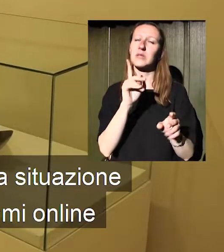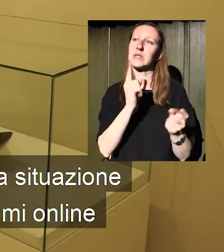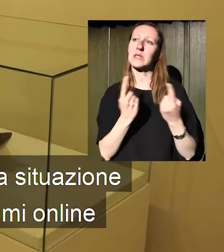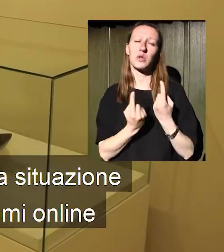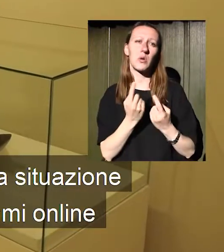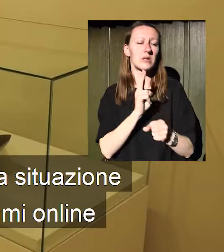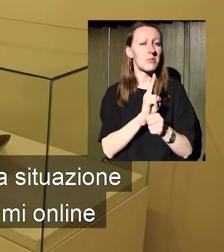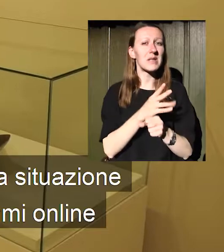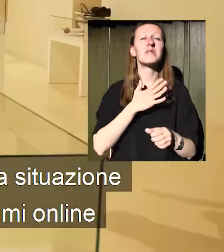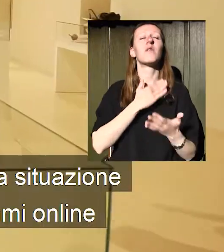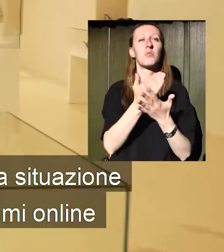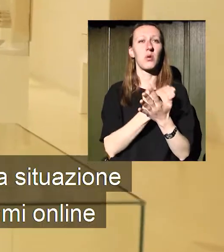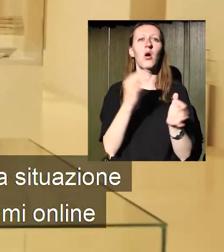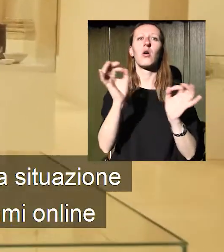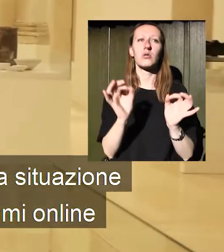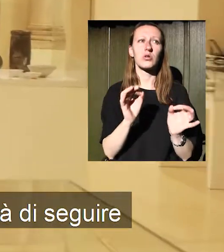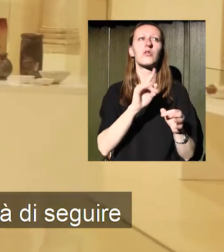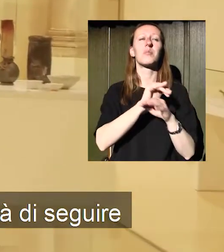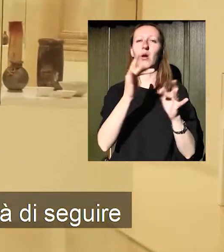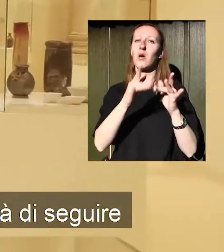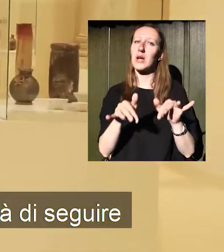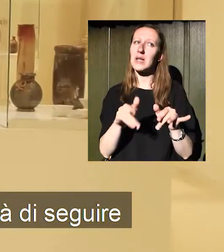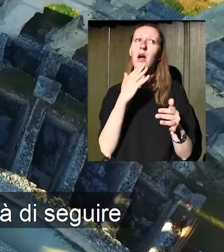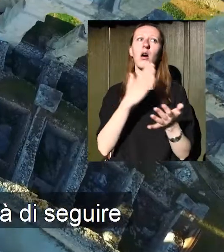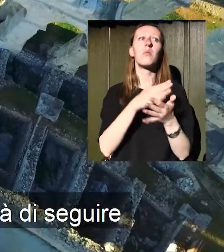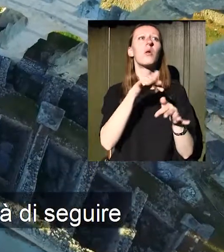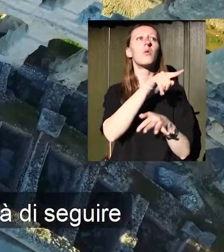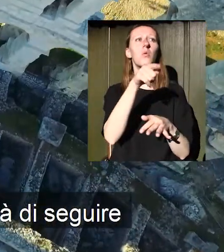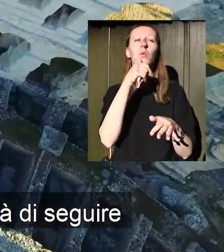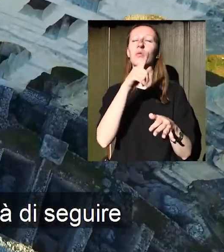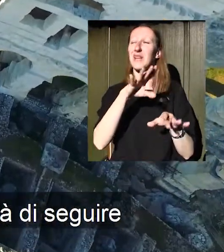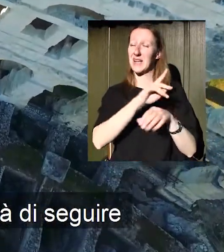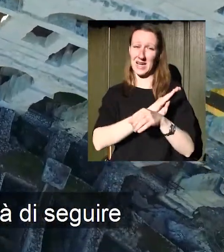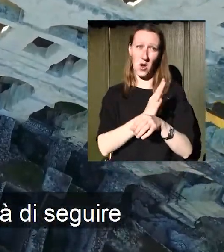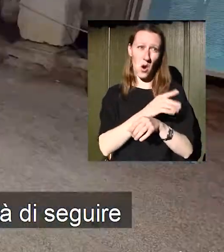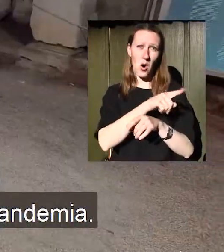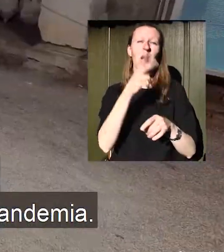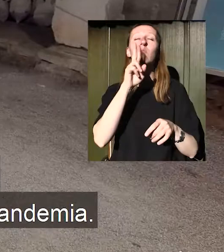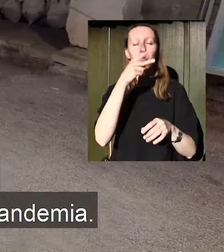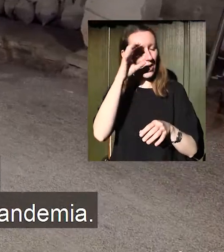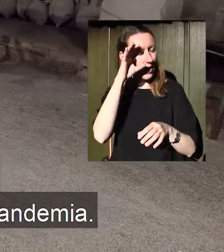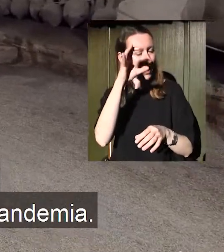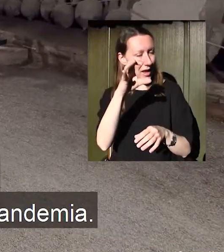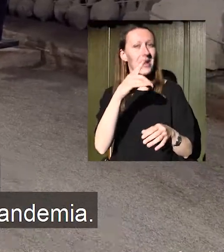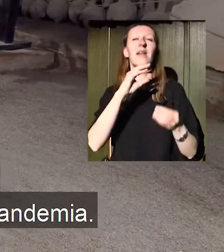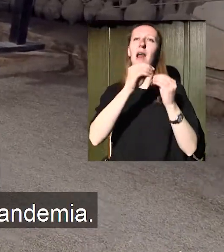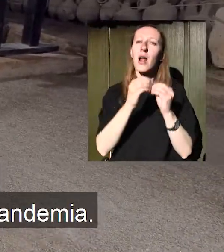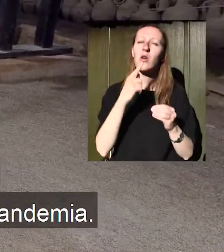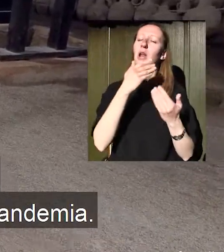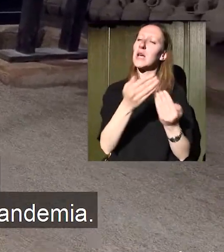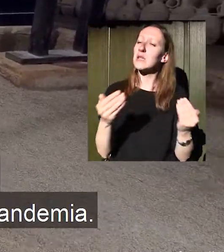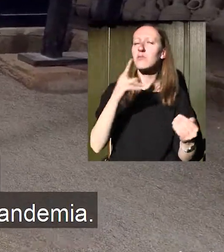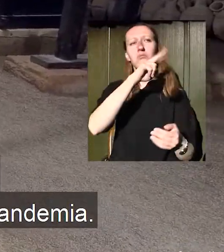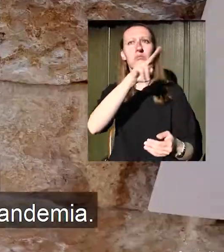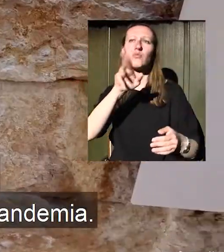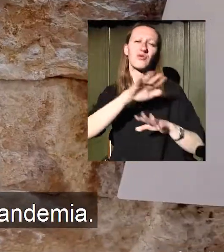situaciji i svoje programe održavale online kako bi vjerna publika unatoč pandemiji mogla pratiti predstave, radionice, izložbe,